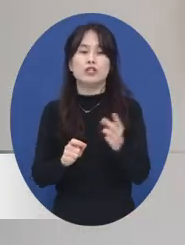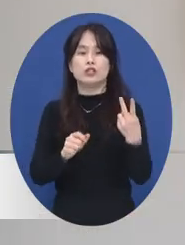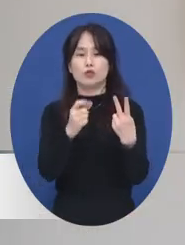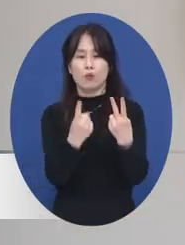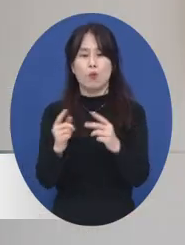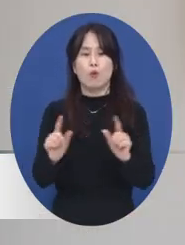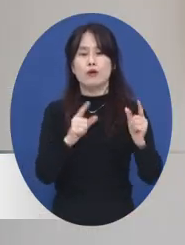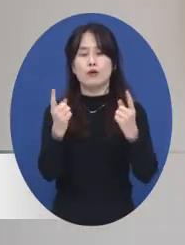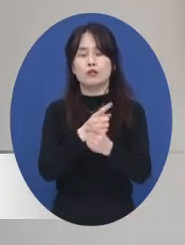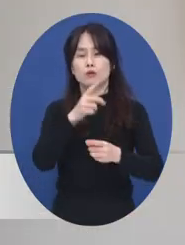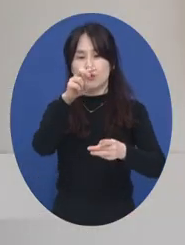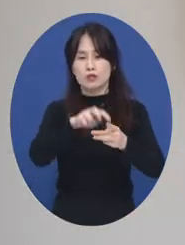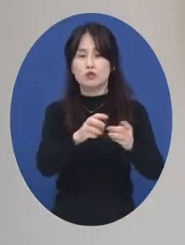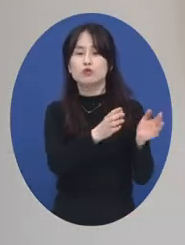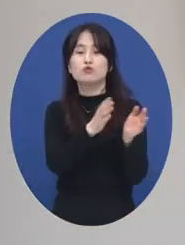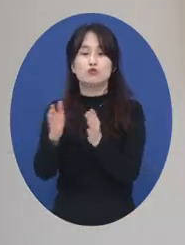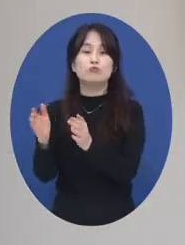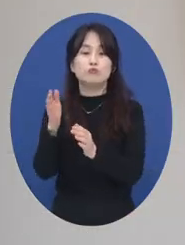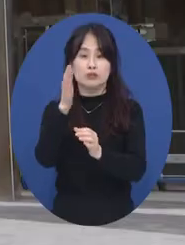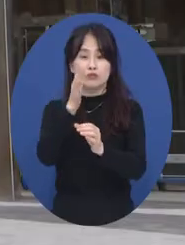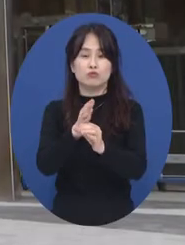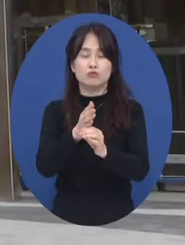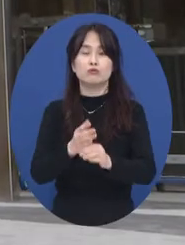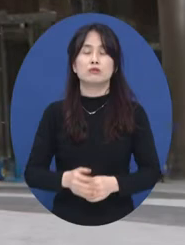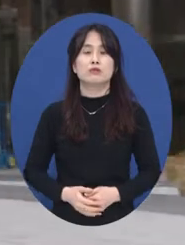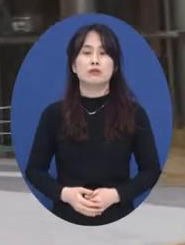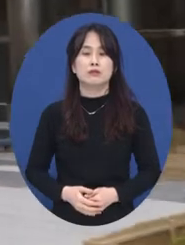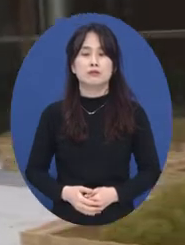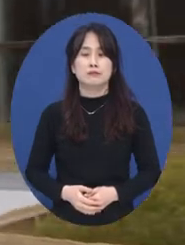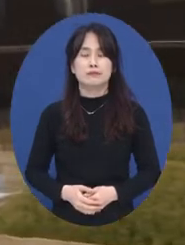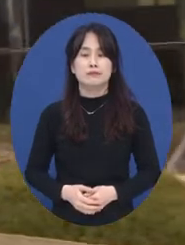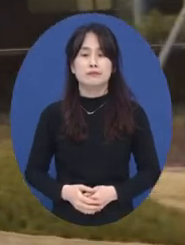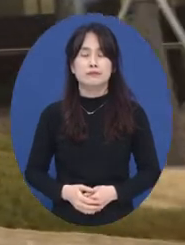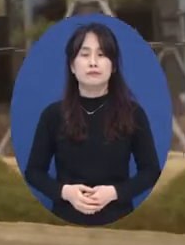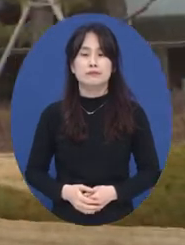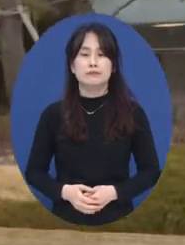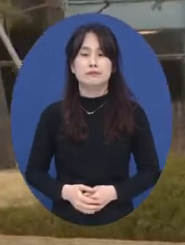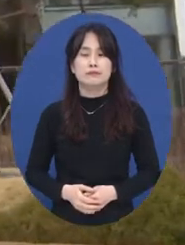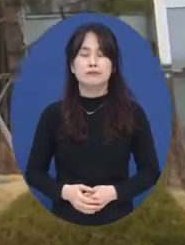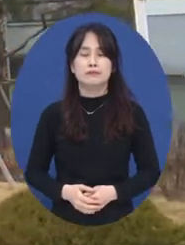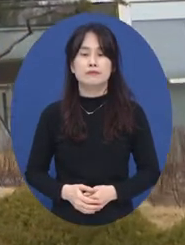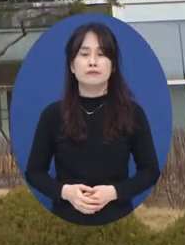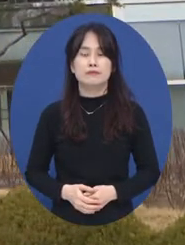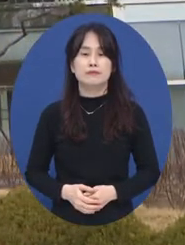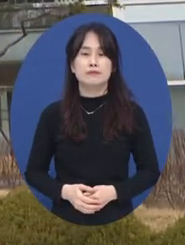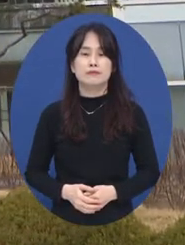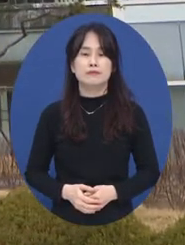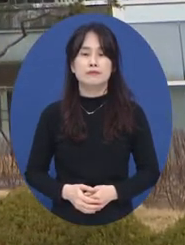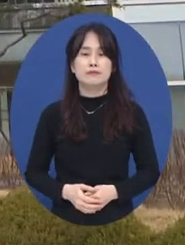제2호 생활치료센터 개소도 준비하고 있습니다. 경기 CCTV 최창순입니다.